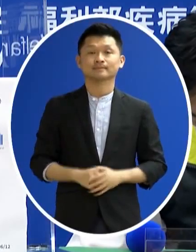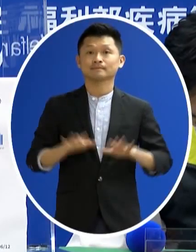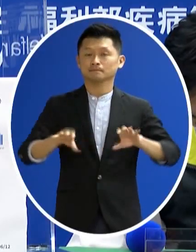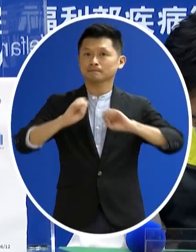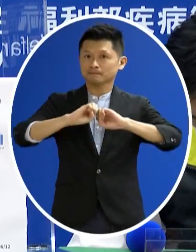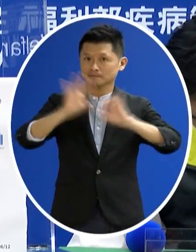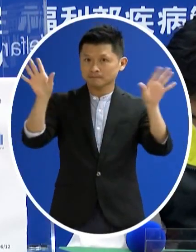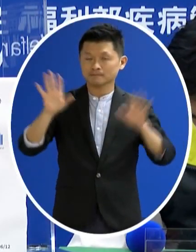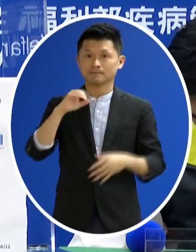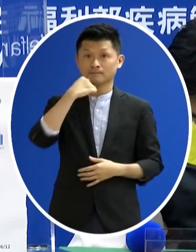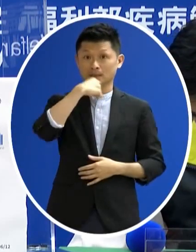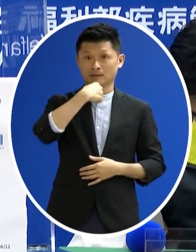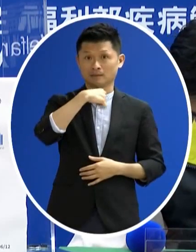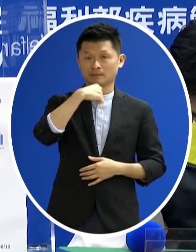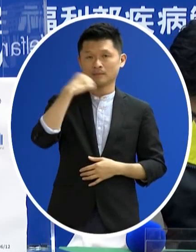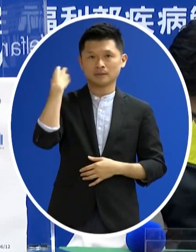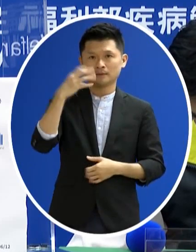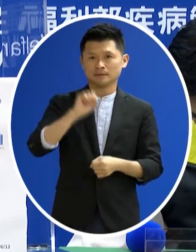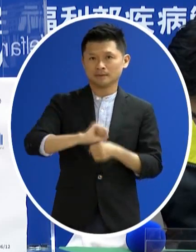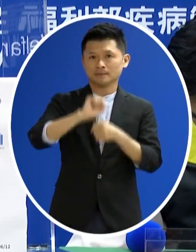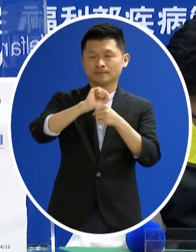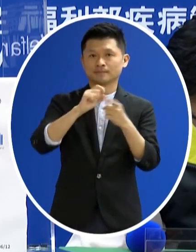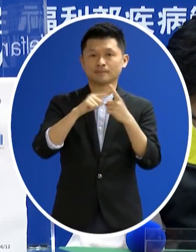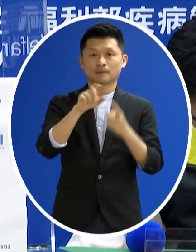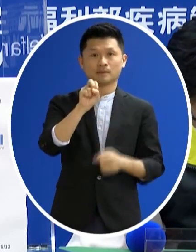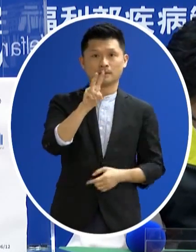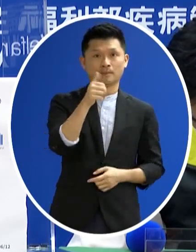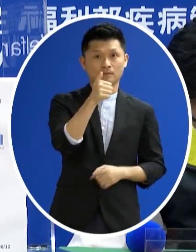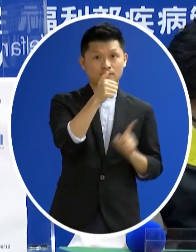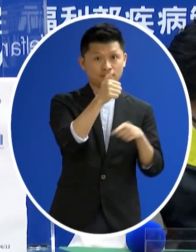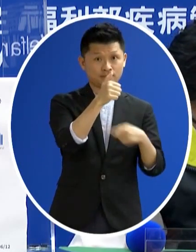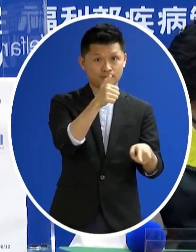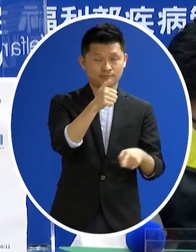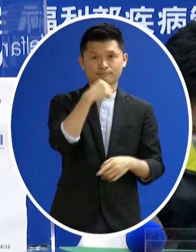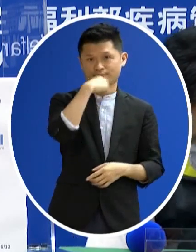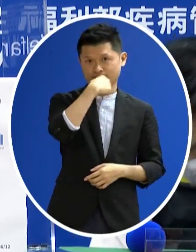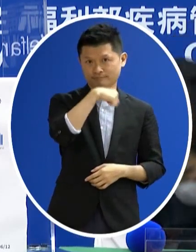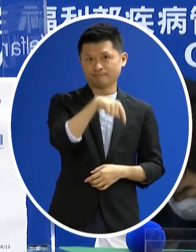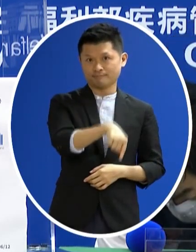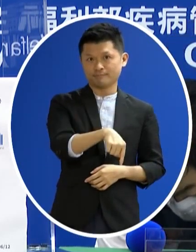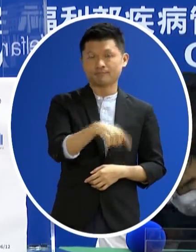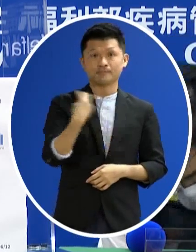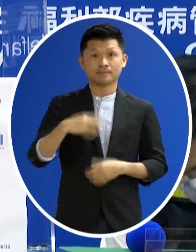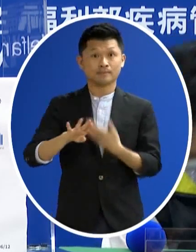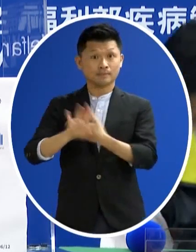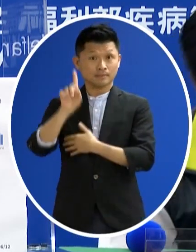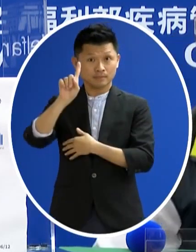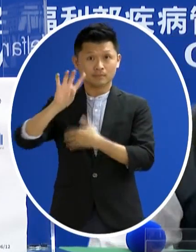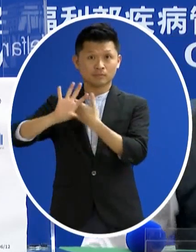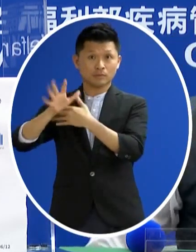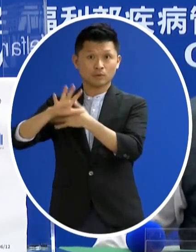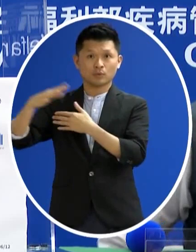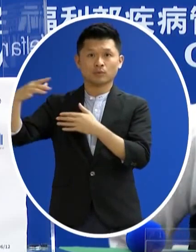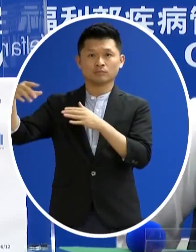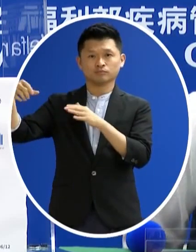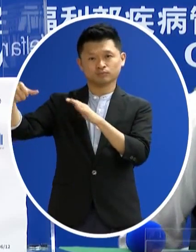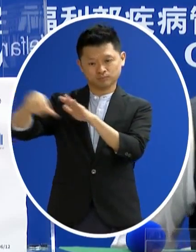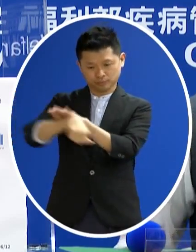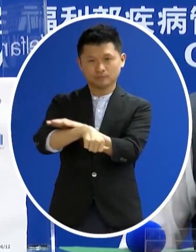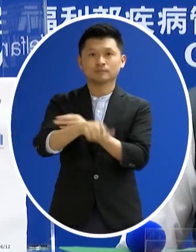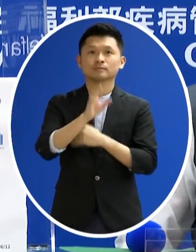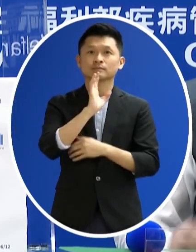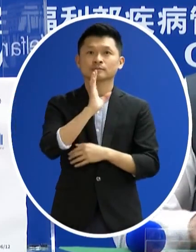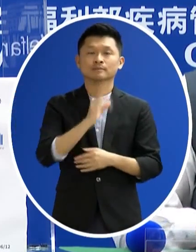布我们国内新增的250例本土确定的病例及1例境外移入的确定病